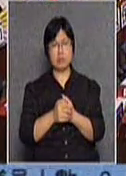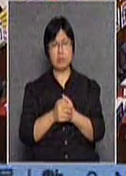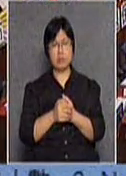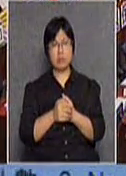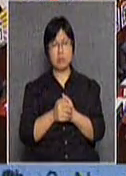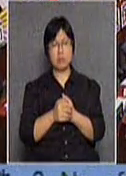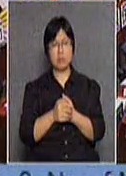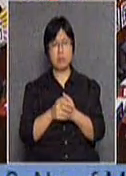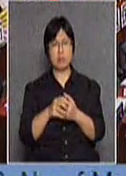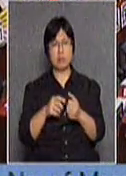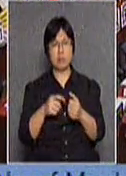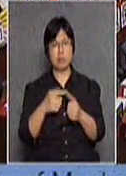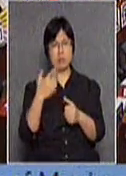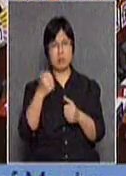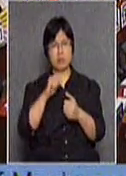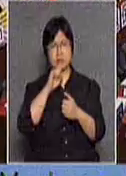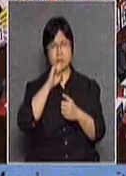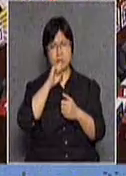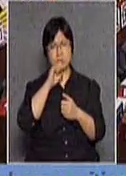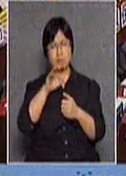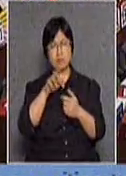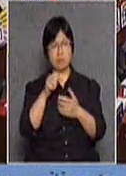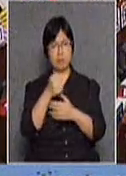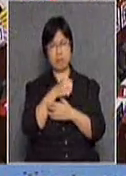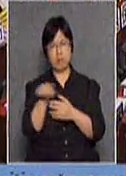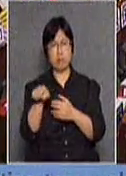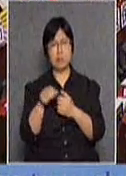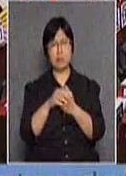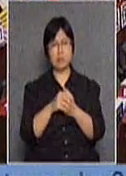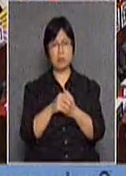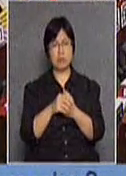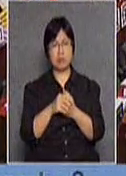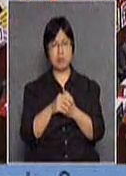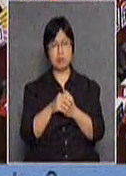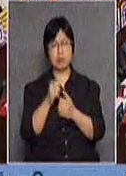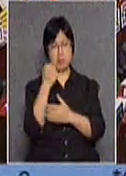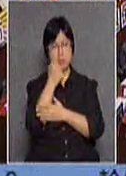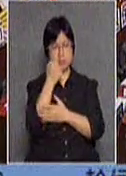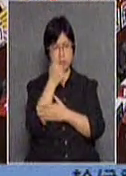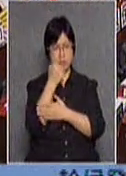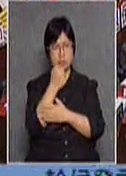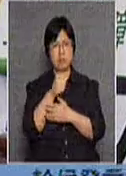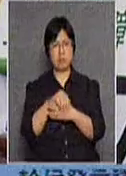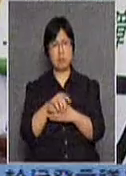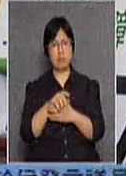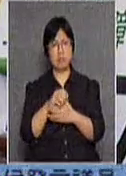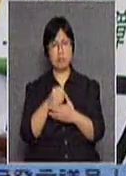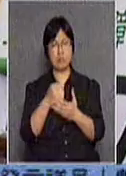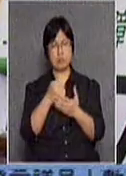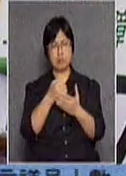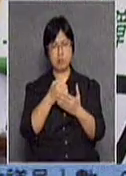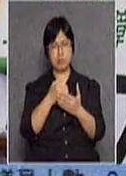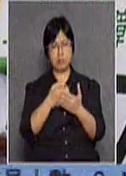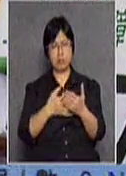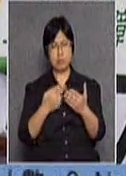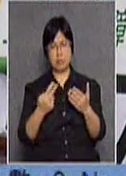是，主席，我是發言拒絕和反對這個將